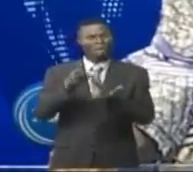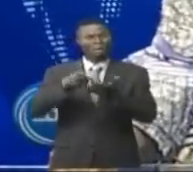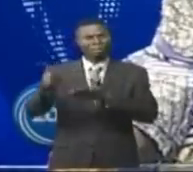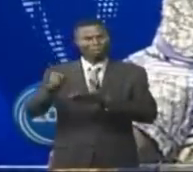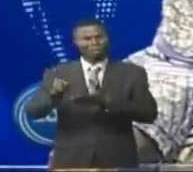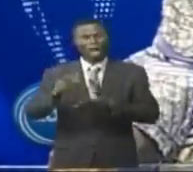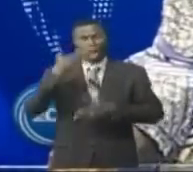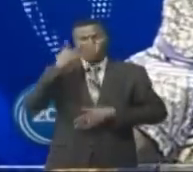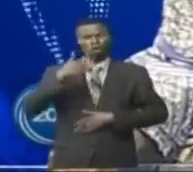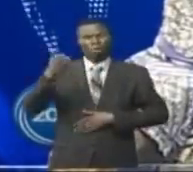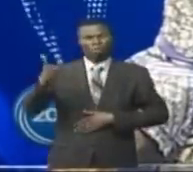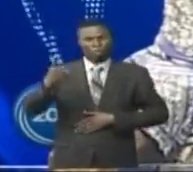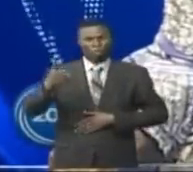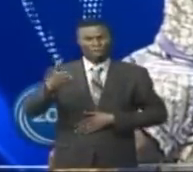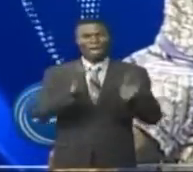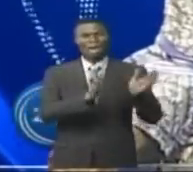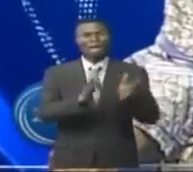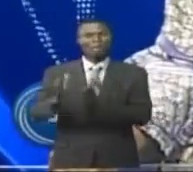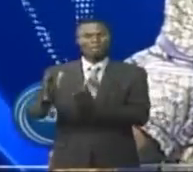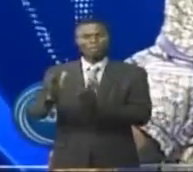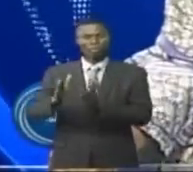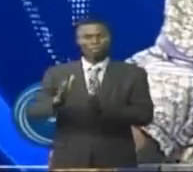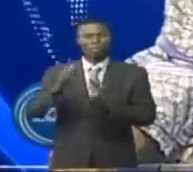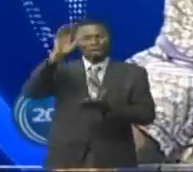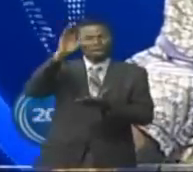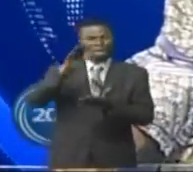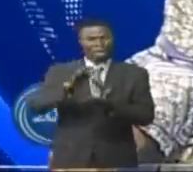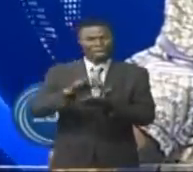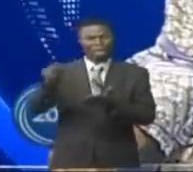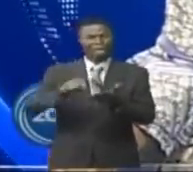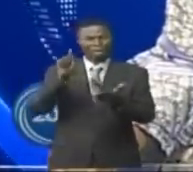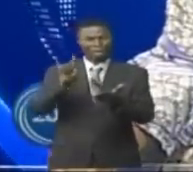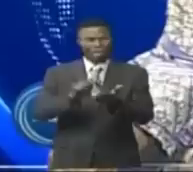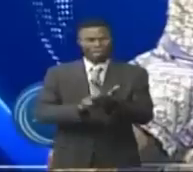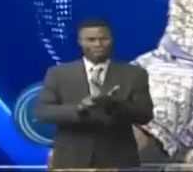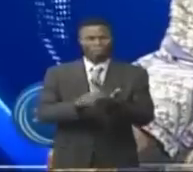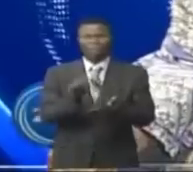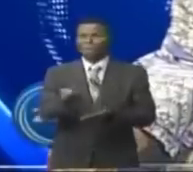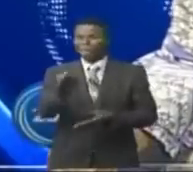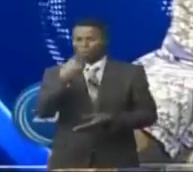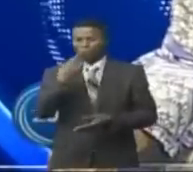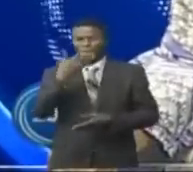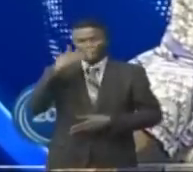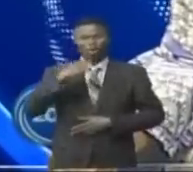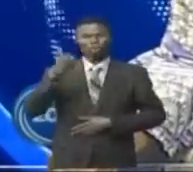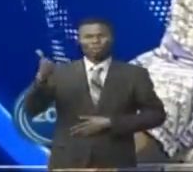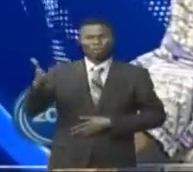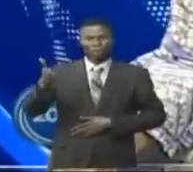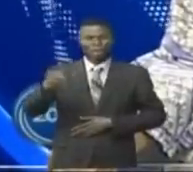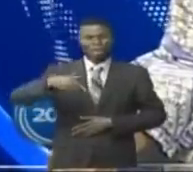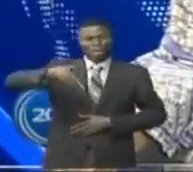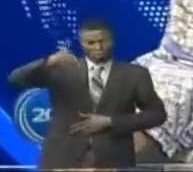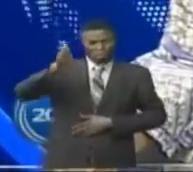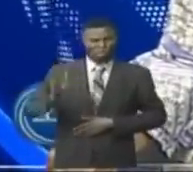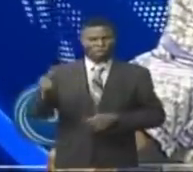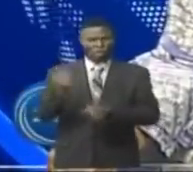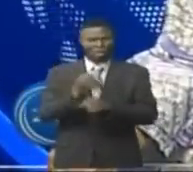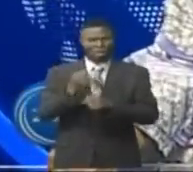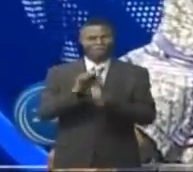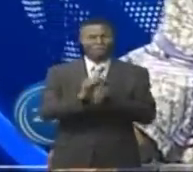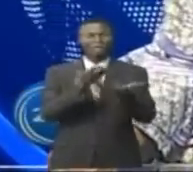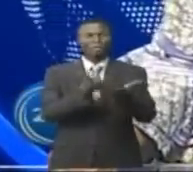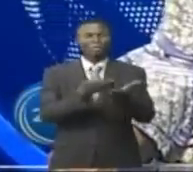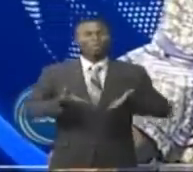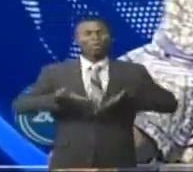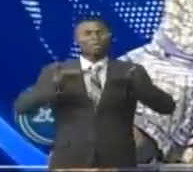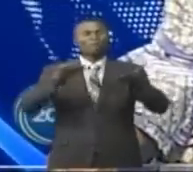services de santé. Il est envisagé la suppression des taxes et tarifs sur des produits et services médicaux. Des experts travaillent sur des